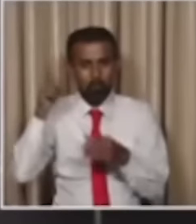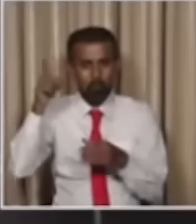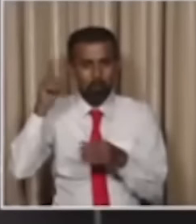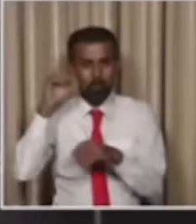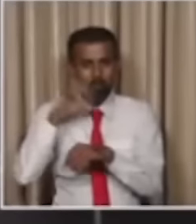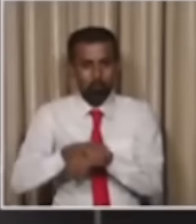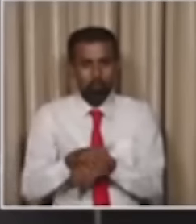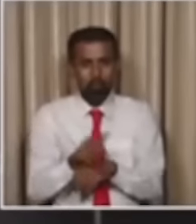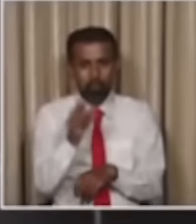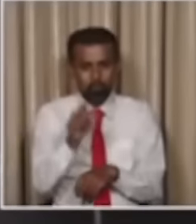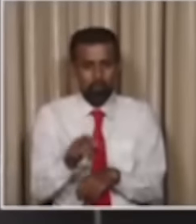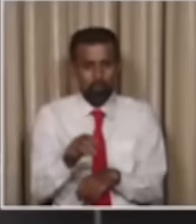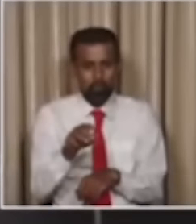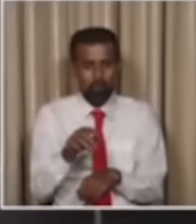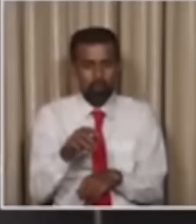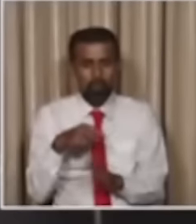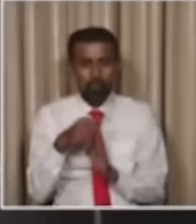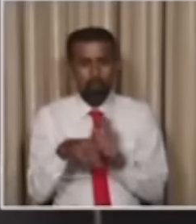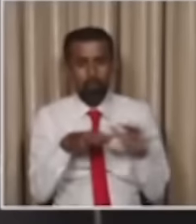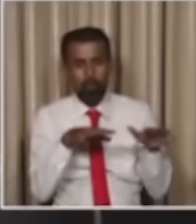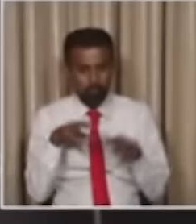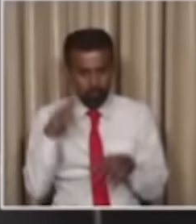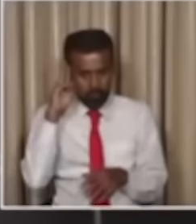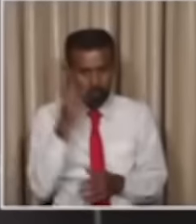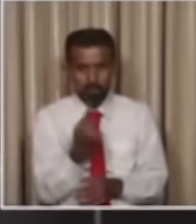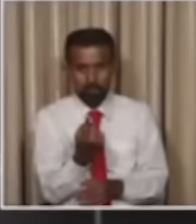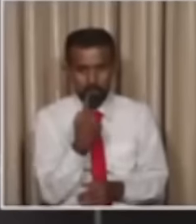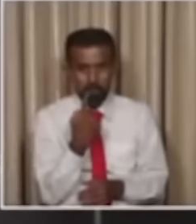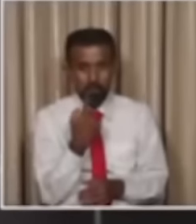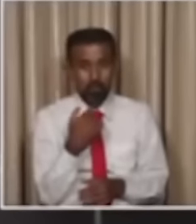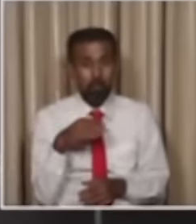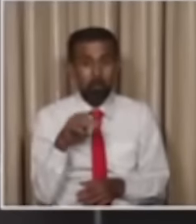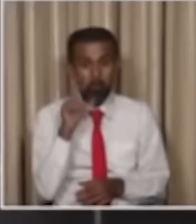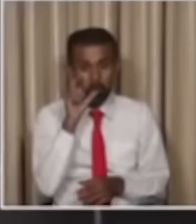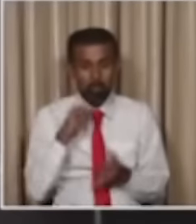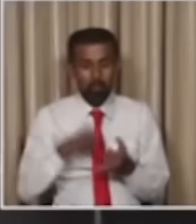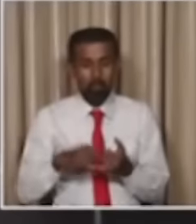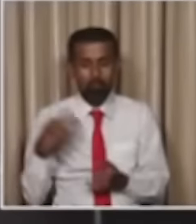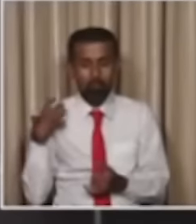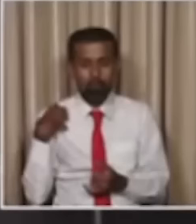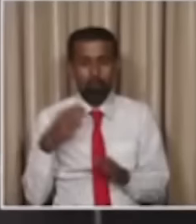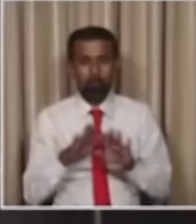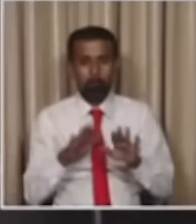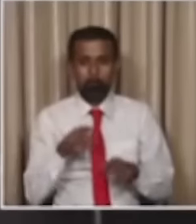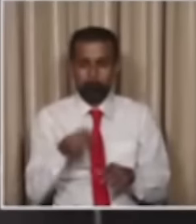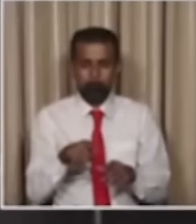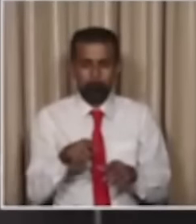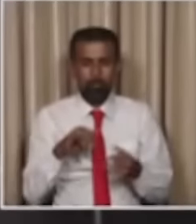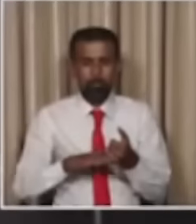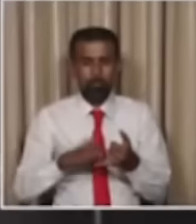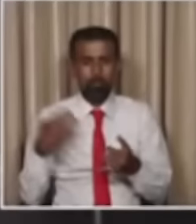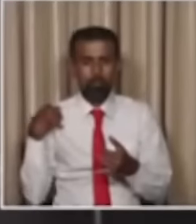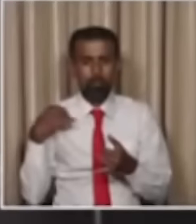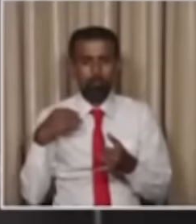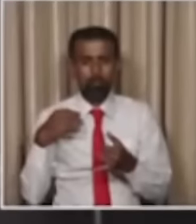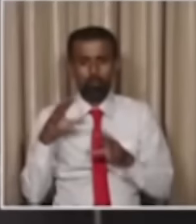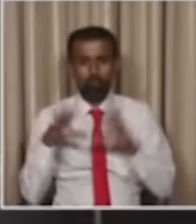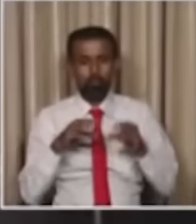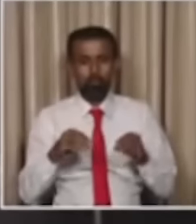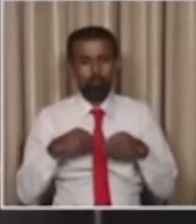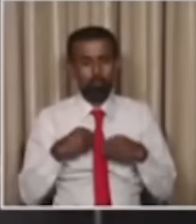හොයාගන්න ඔබතුමා පොරොන්දු වෙනවාද මේ රටේ ජනතාවට මොකද ජනතාව බලන් ඉන්නවා සහරාන්ව මේක මෙහෙව්වද නැත්නම් සහරාන්ගෙන් තොරතුරු